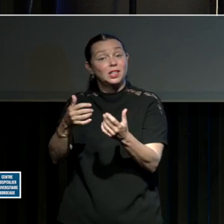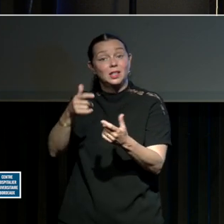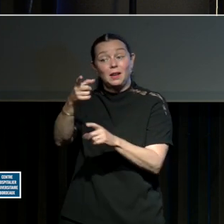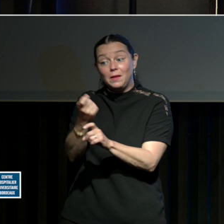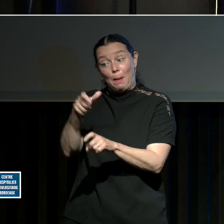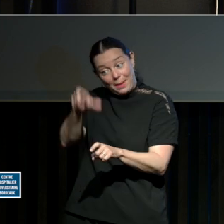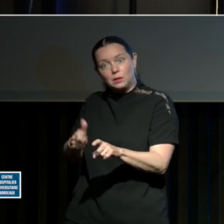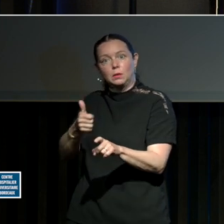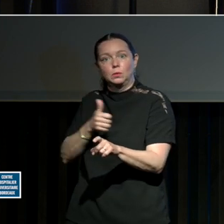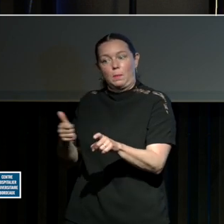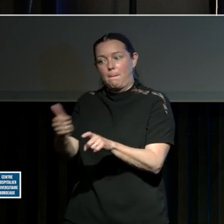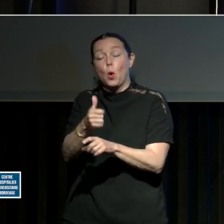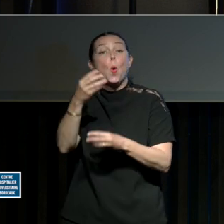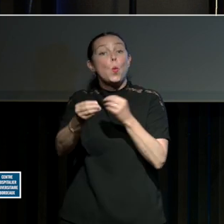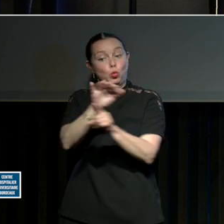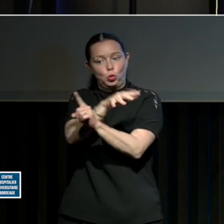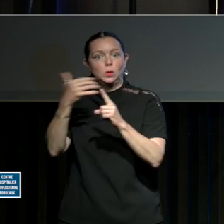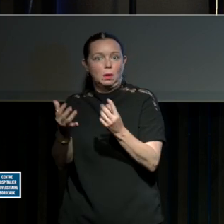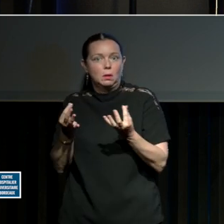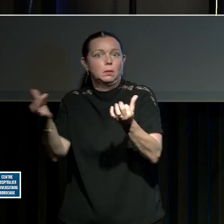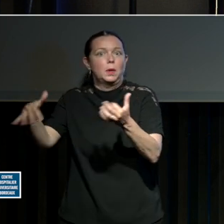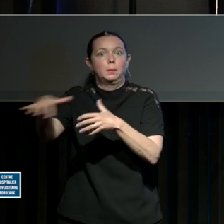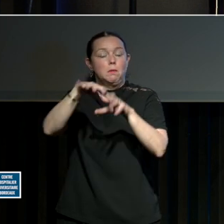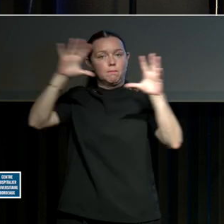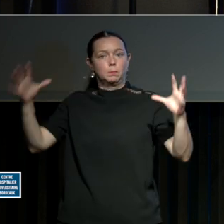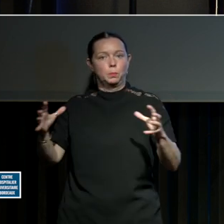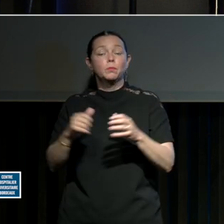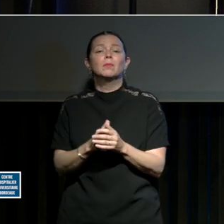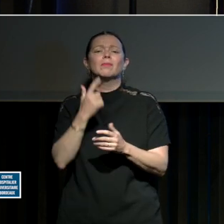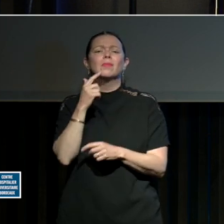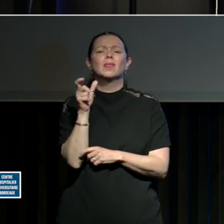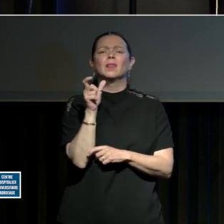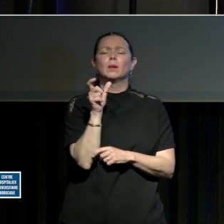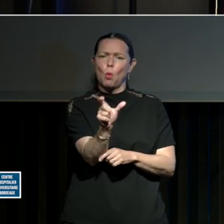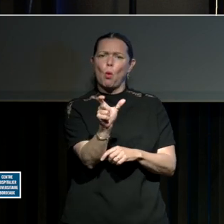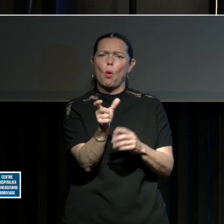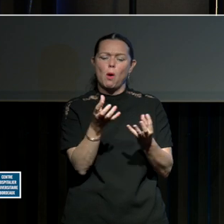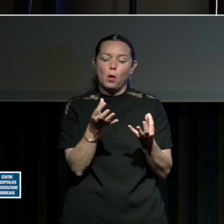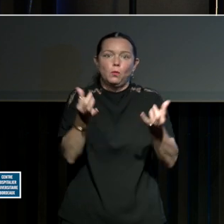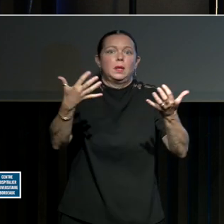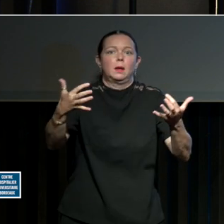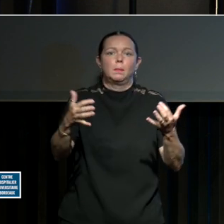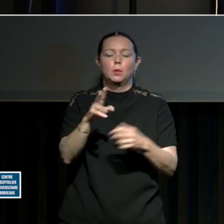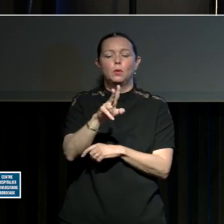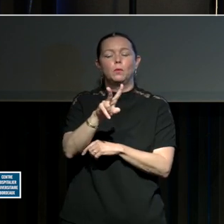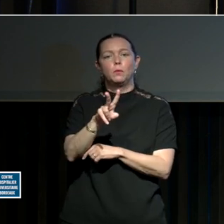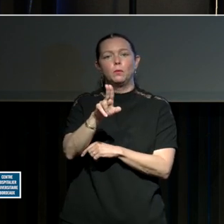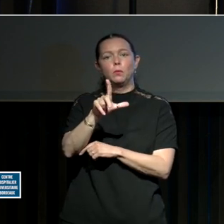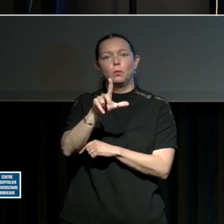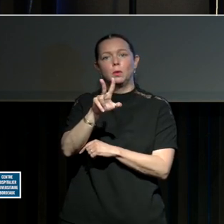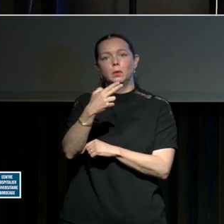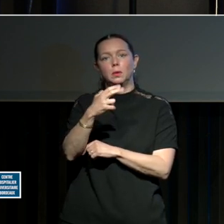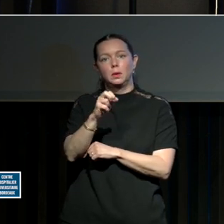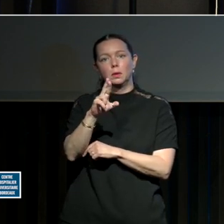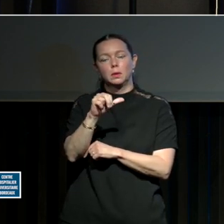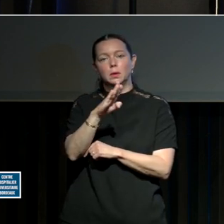de vulnérabilité sociale. Donc on voit que la notion de vulnérabilité est une notion qui est intrinsèquement